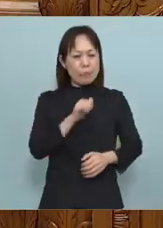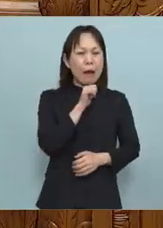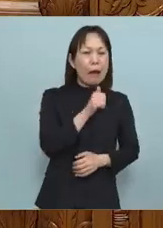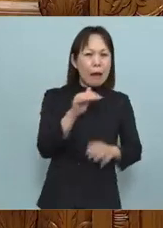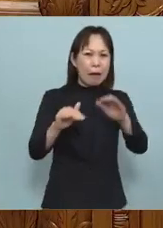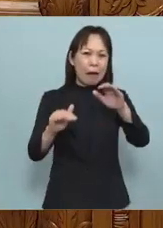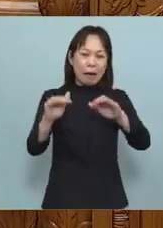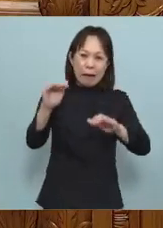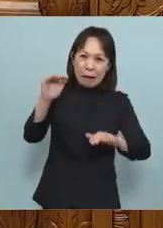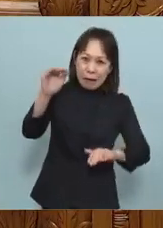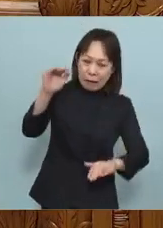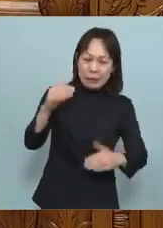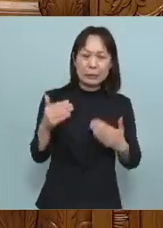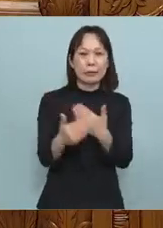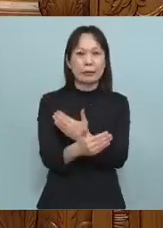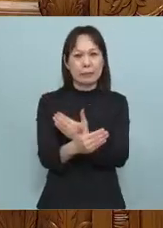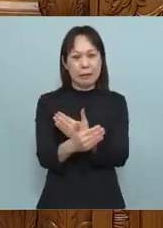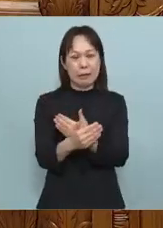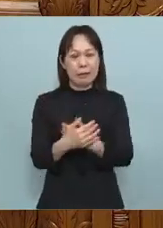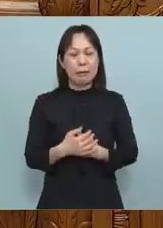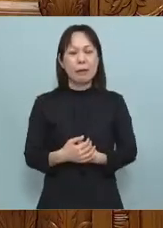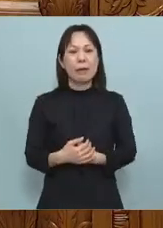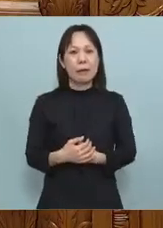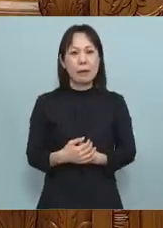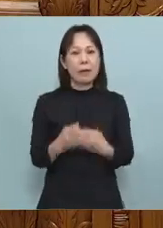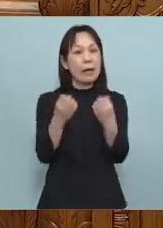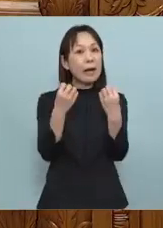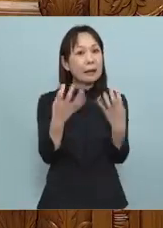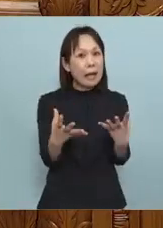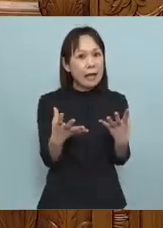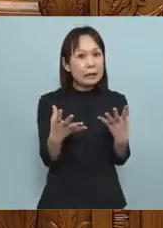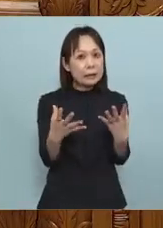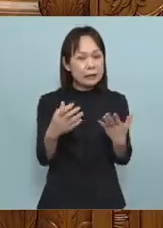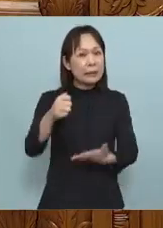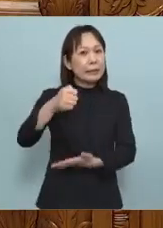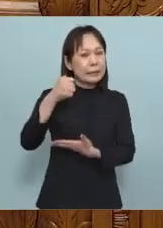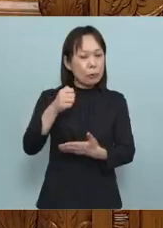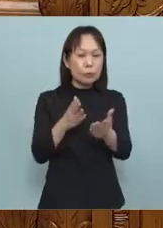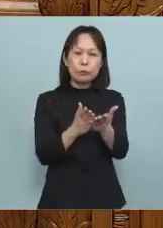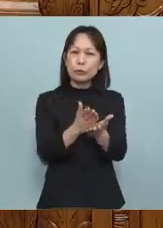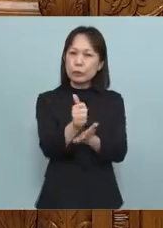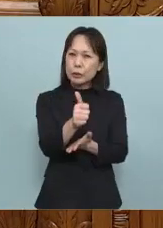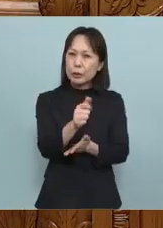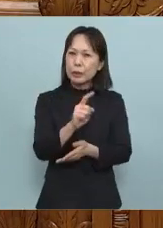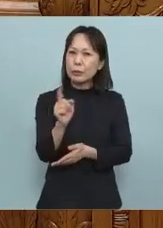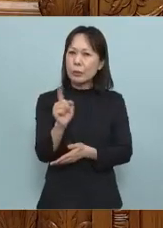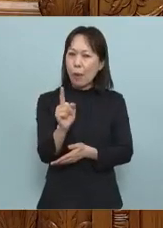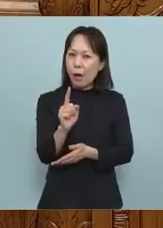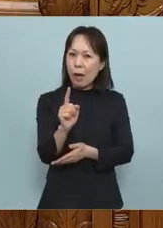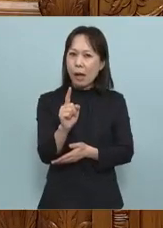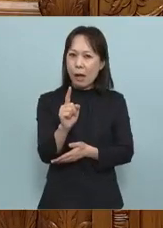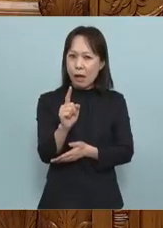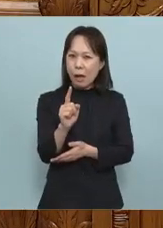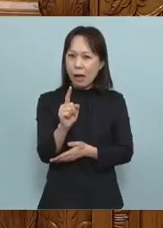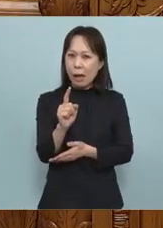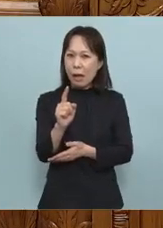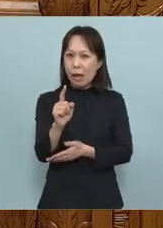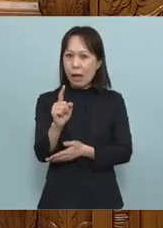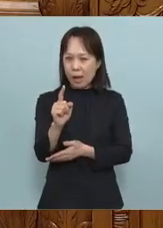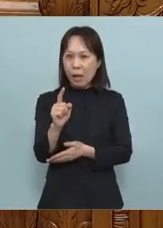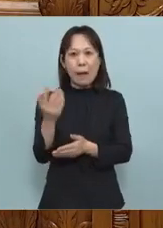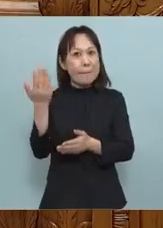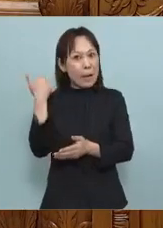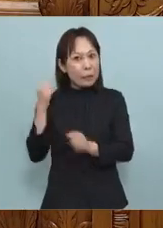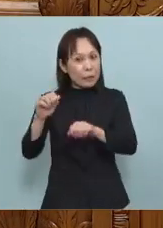経済の停滞をもたらしました。新しい資本主義とは、この規制緩和路線を転換